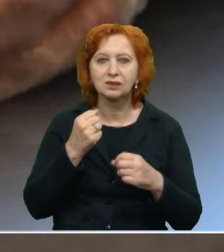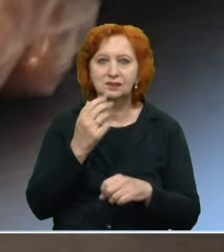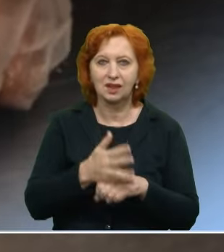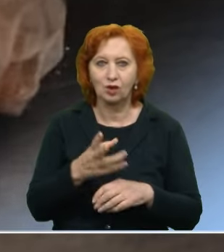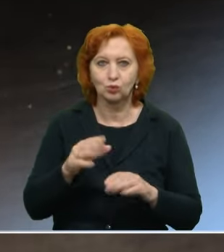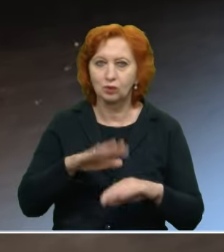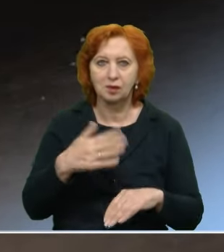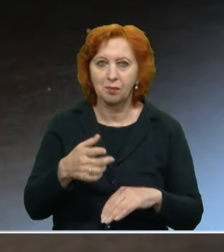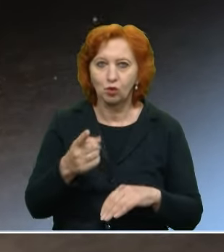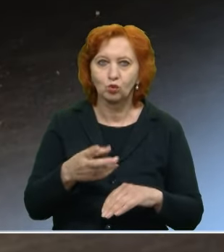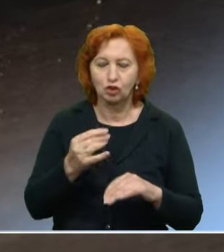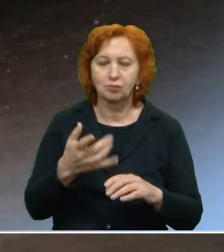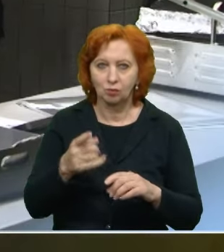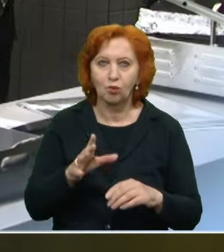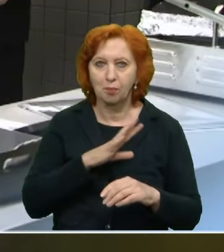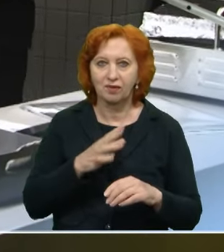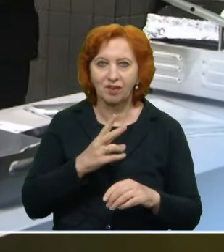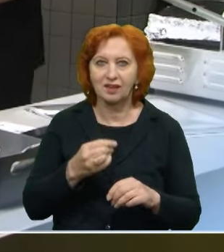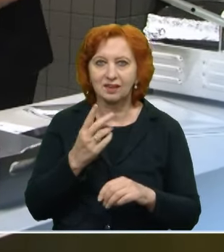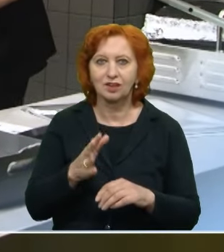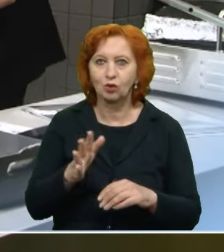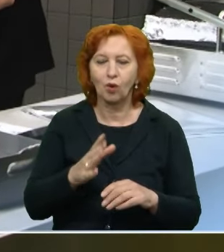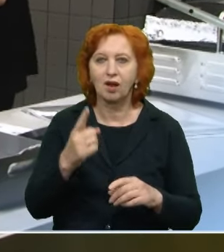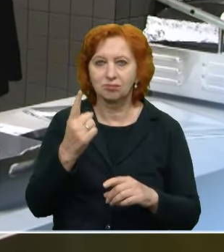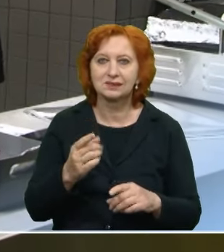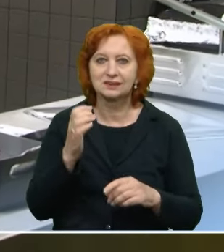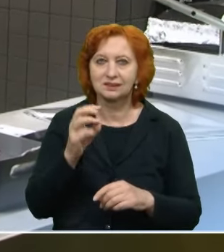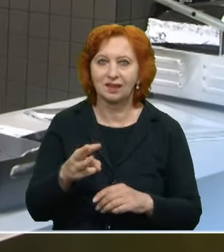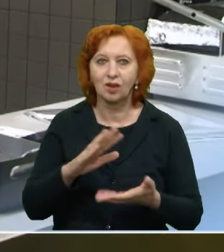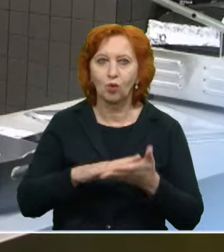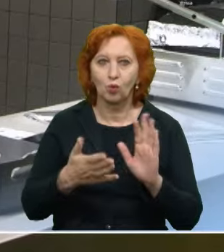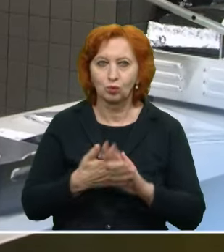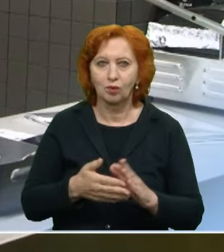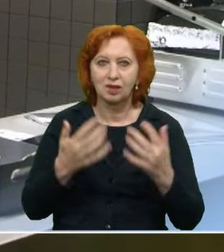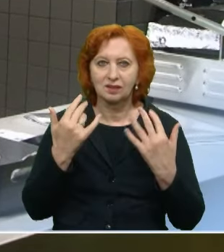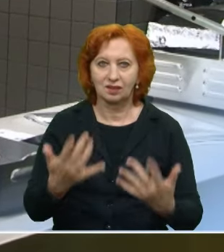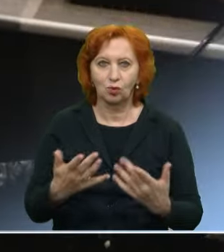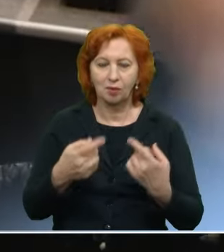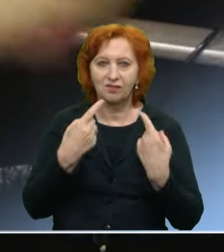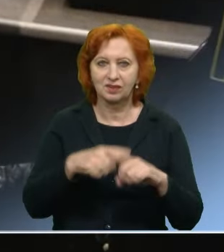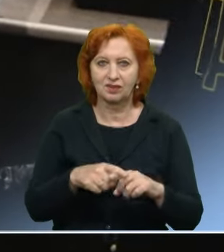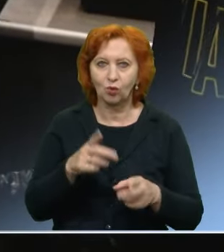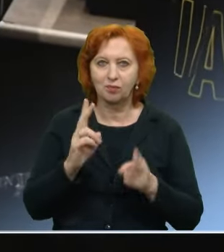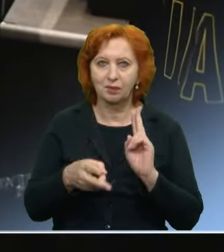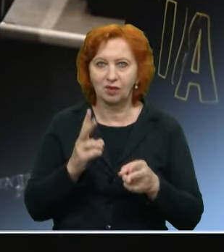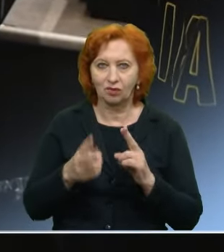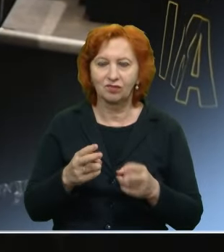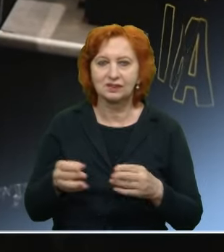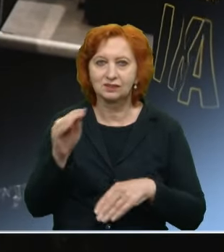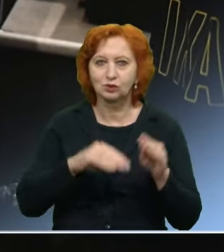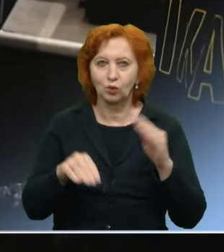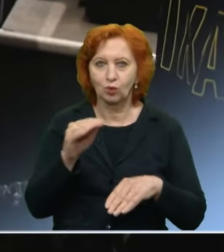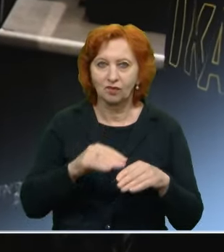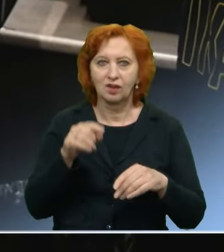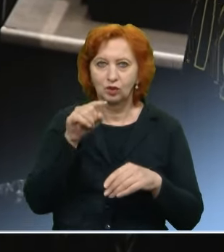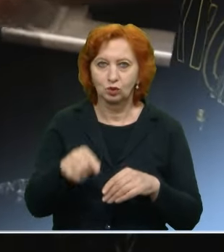прожаришь. Однако ГОСТ подразумевает не только единые стандарты условий хранения, но и требования к технологии изготовления и составу.